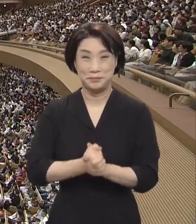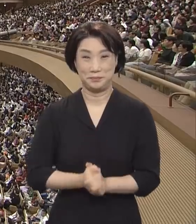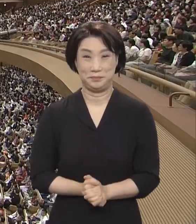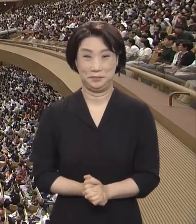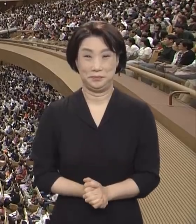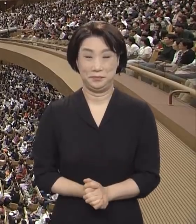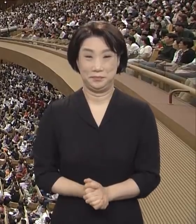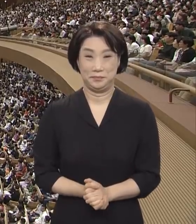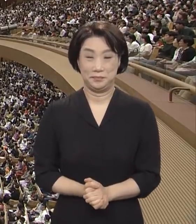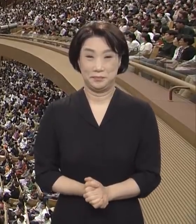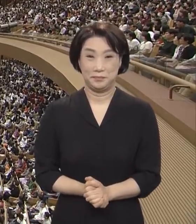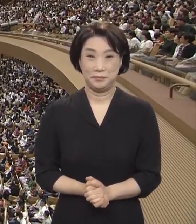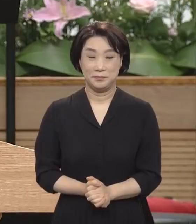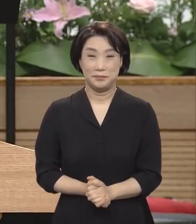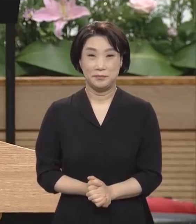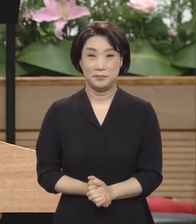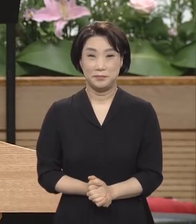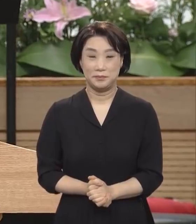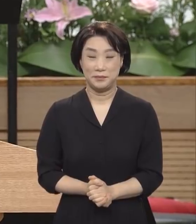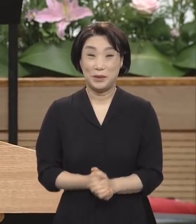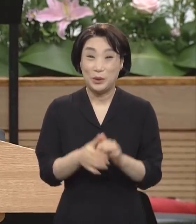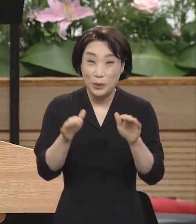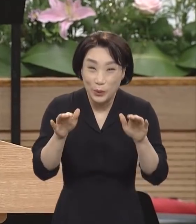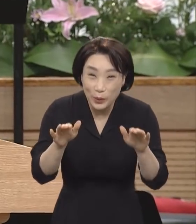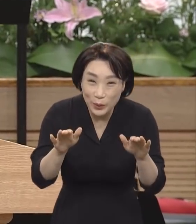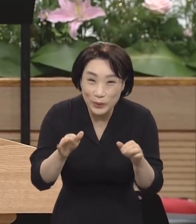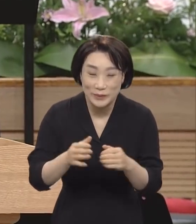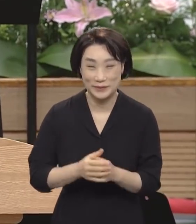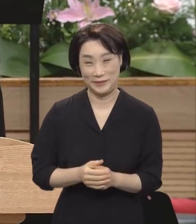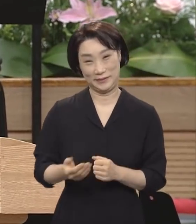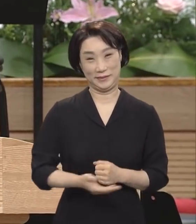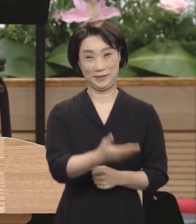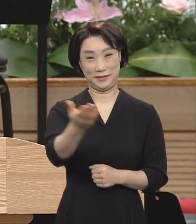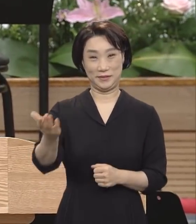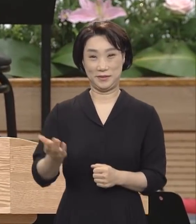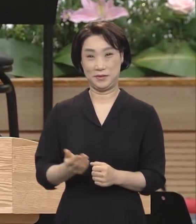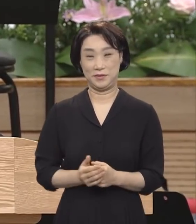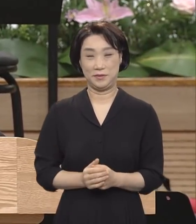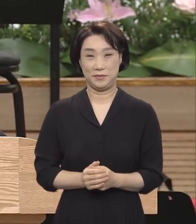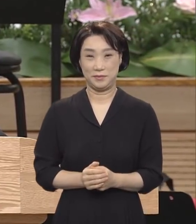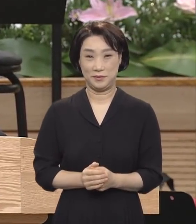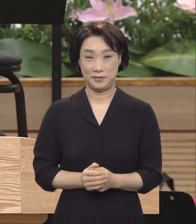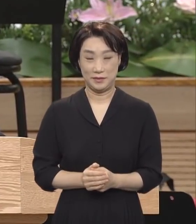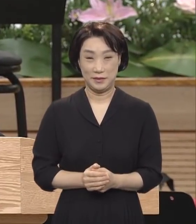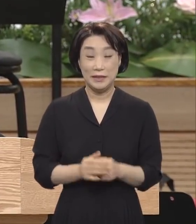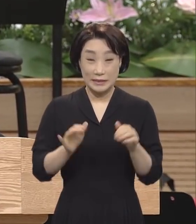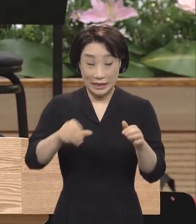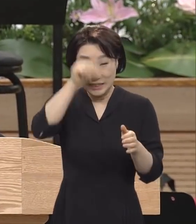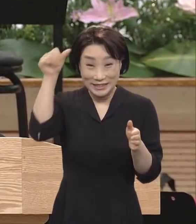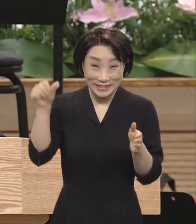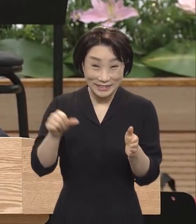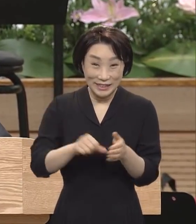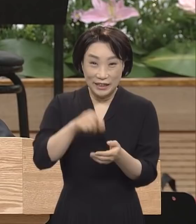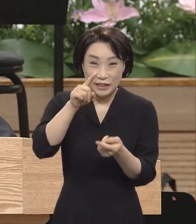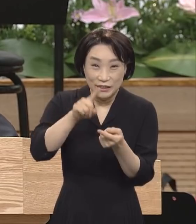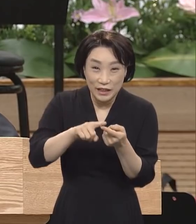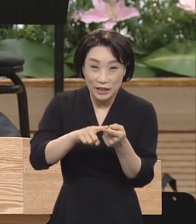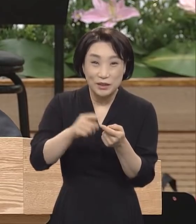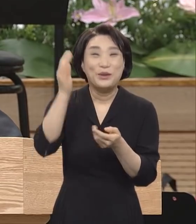아멘 오늘 여러분에게 인생에 관해서